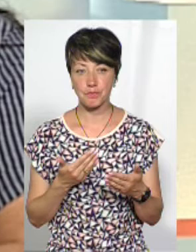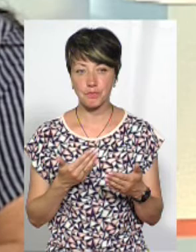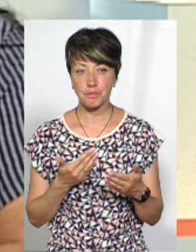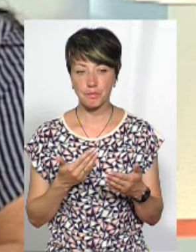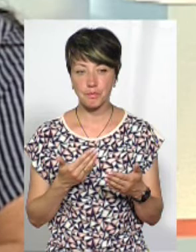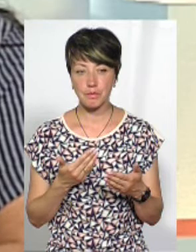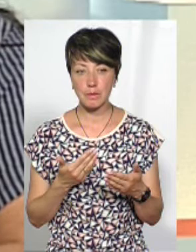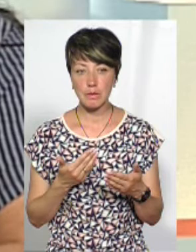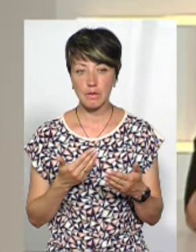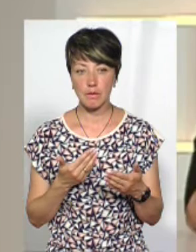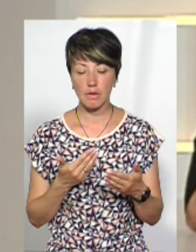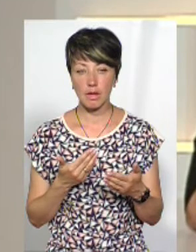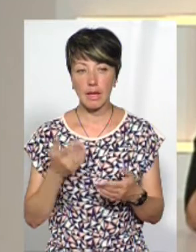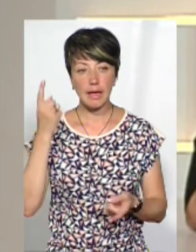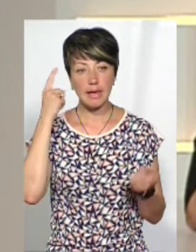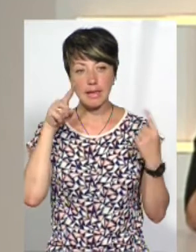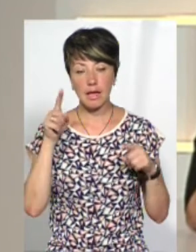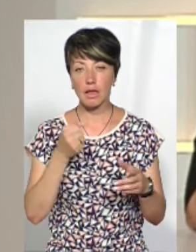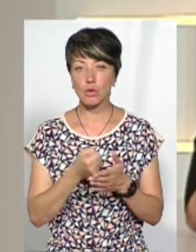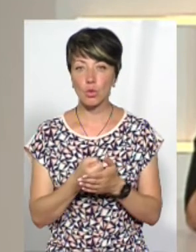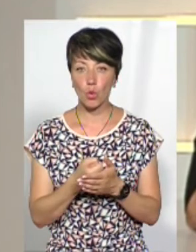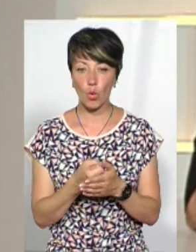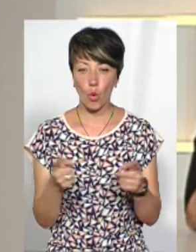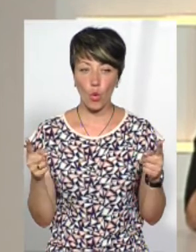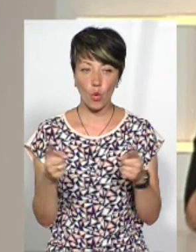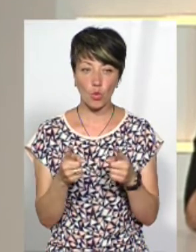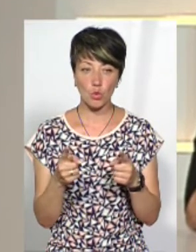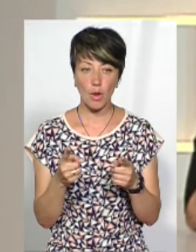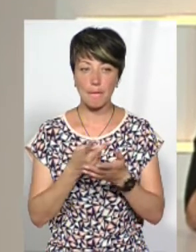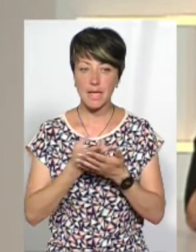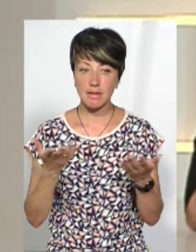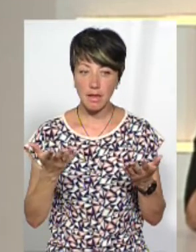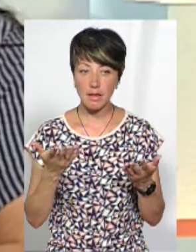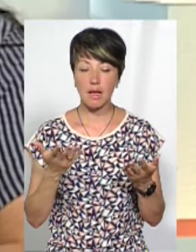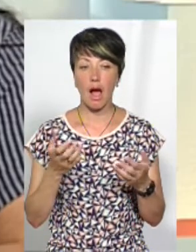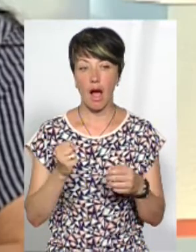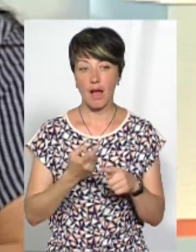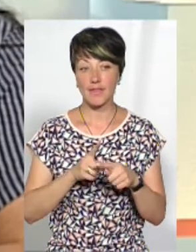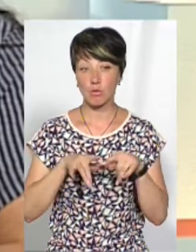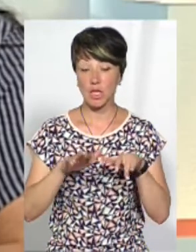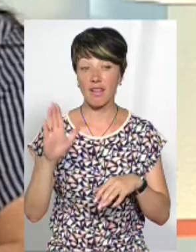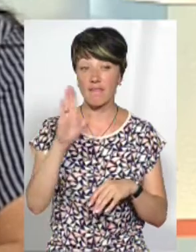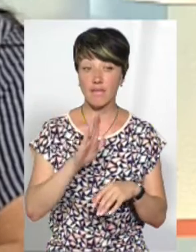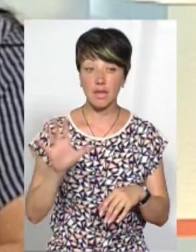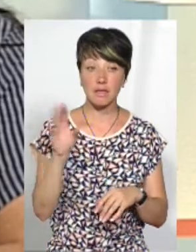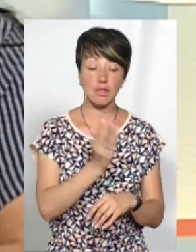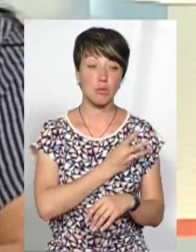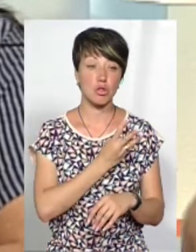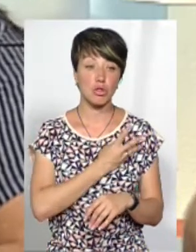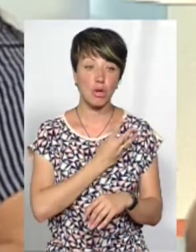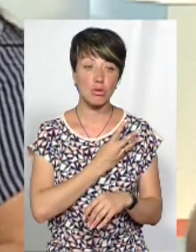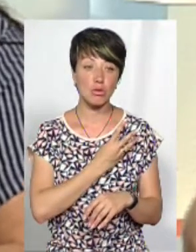від такої от ідеї до її короткої 2-хвилинної презентації, а на хакатоні ми всім бажаючим, до